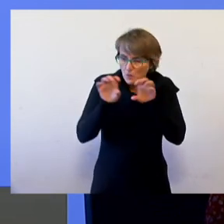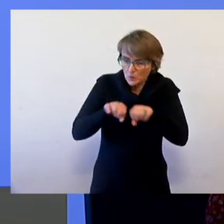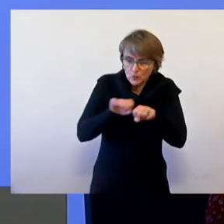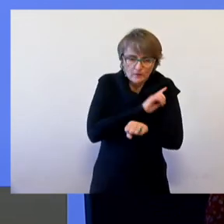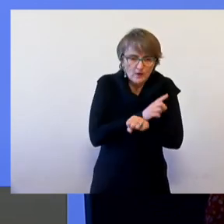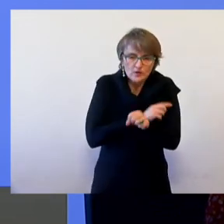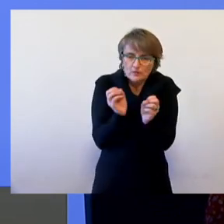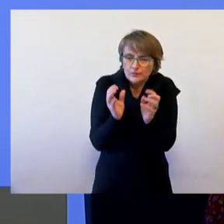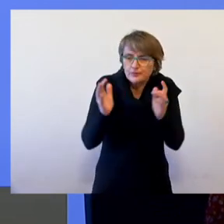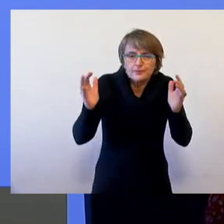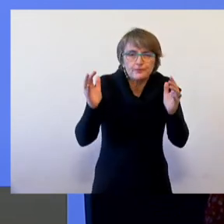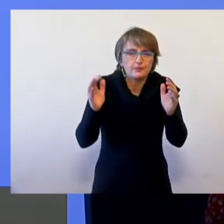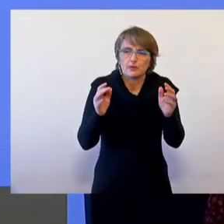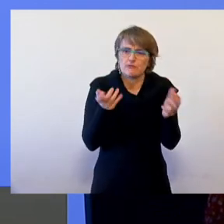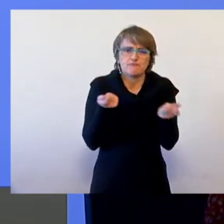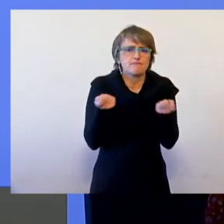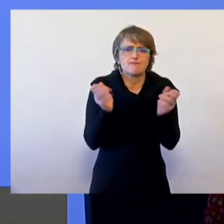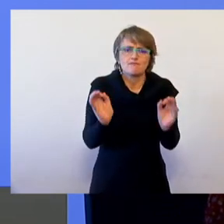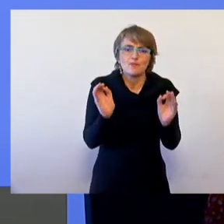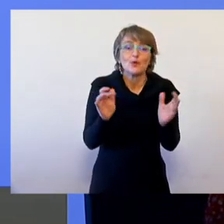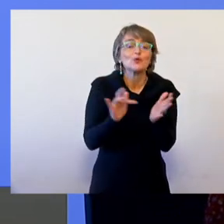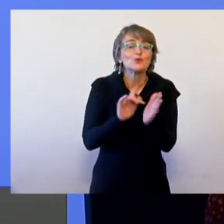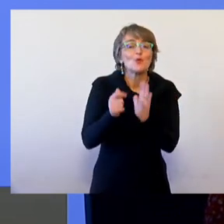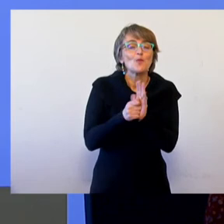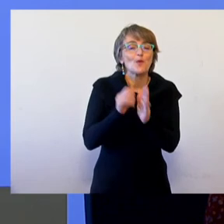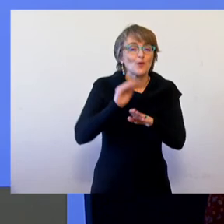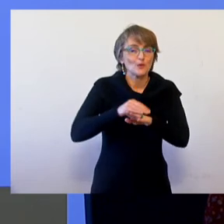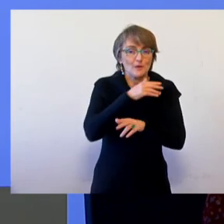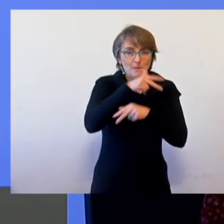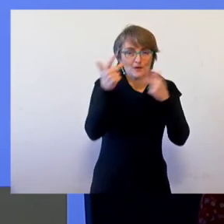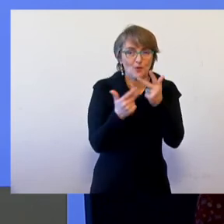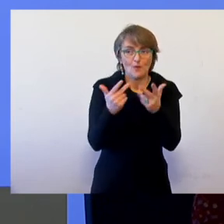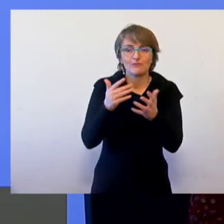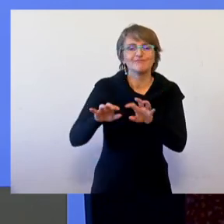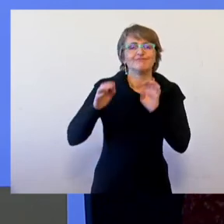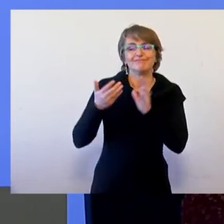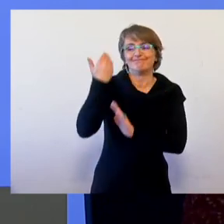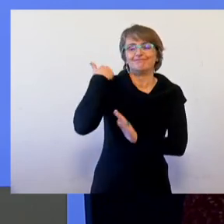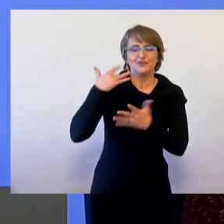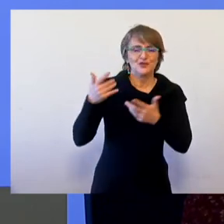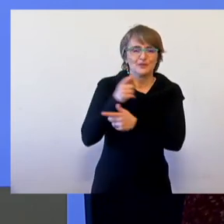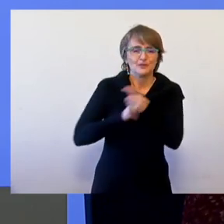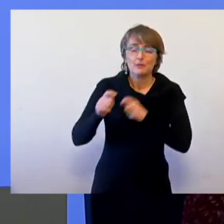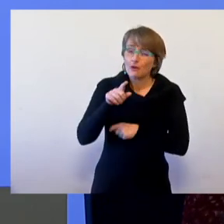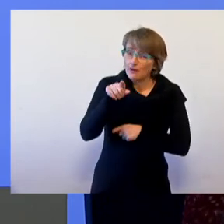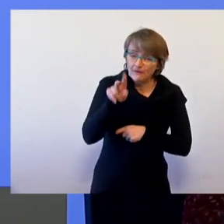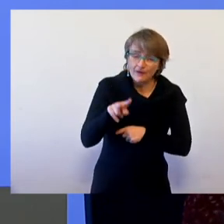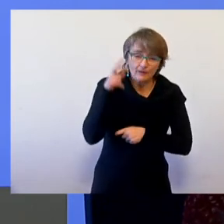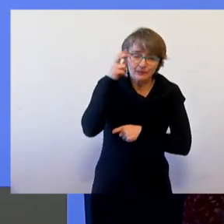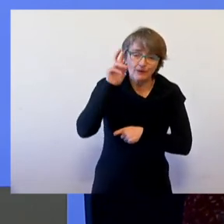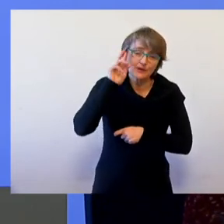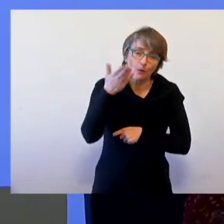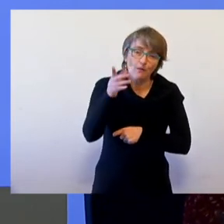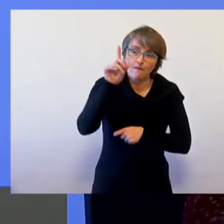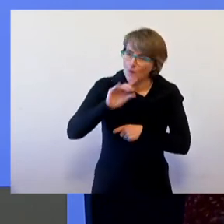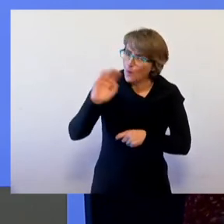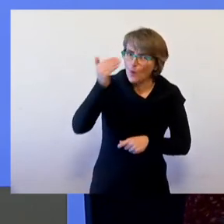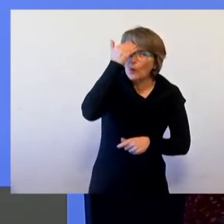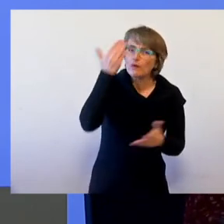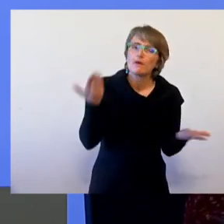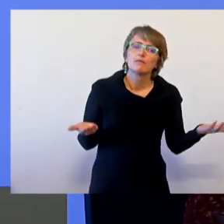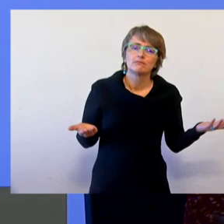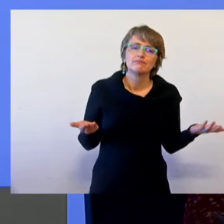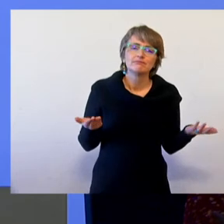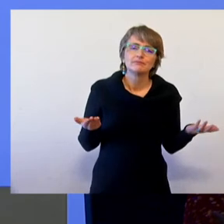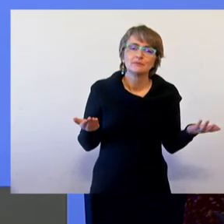au Conseil de métropole, on a abordé ces sujets. Mais vous avez raison, il faut savoir reconnaître. Et enfin,